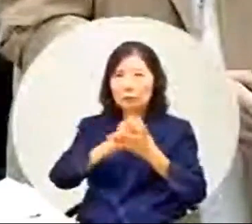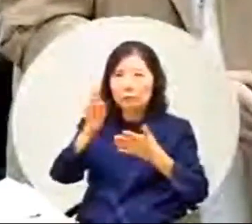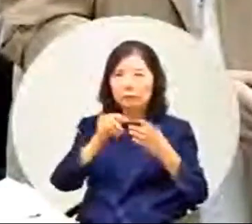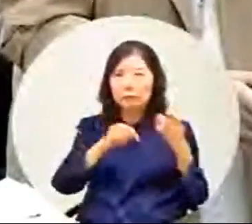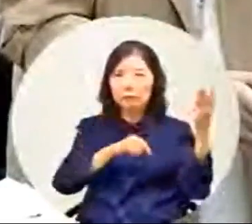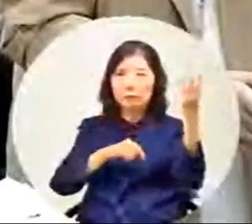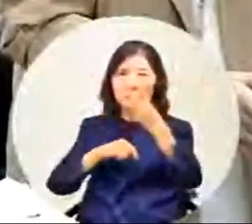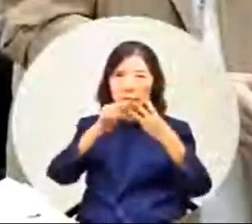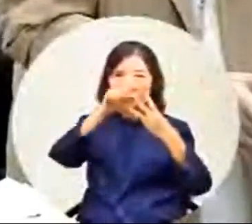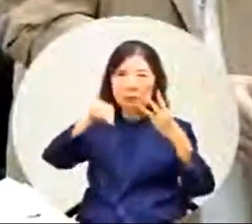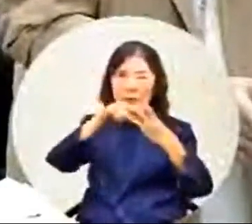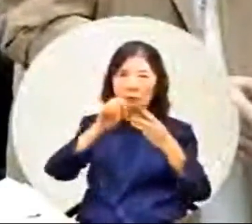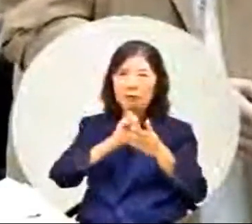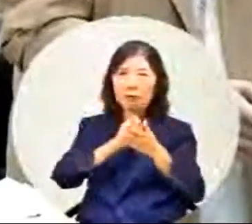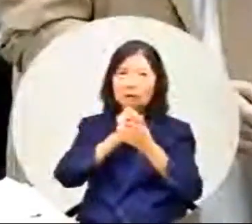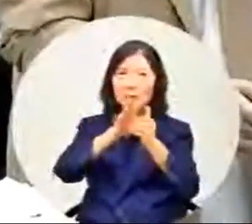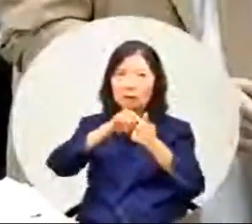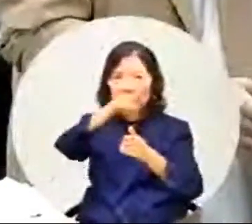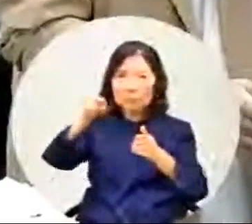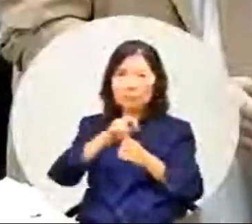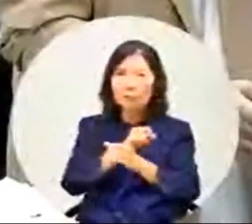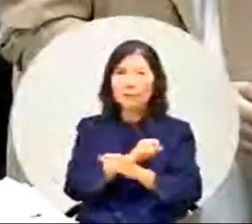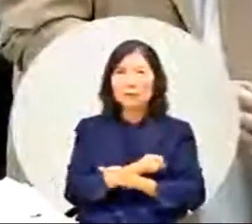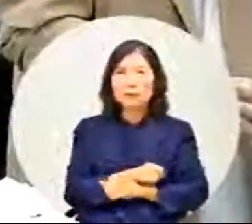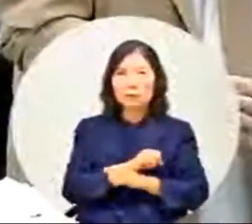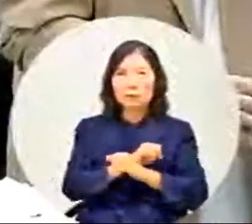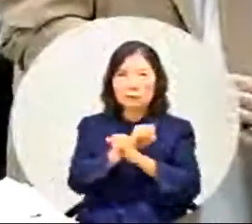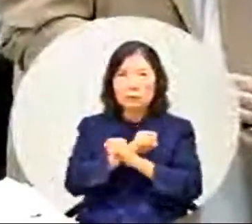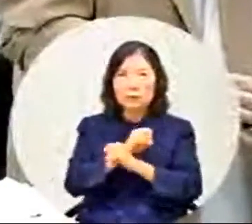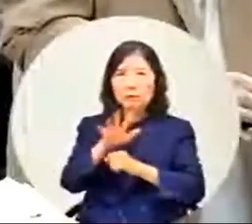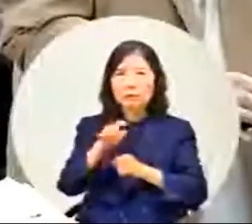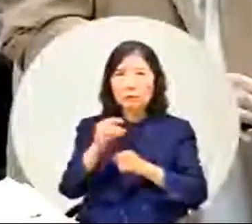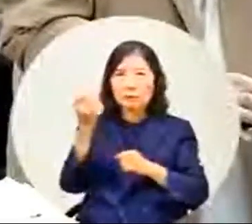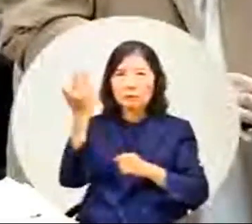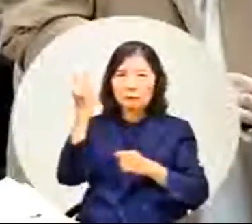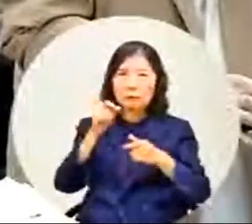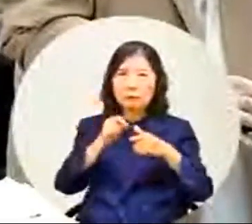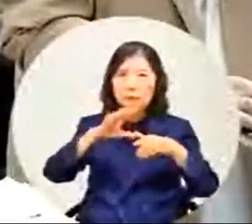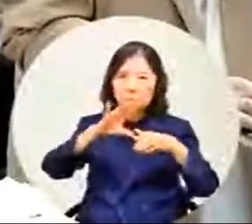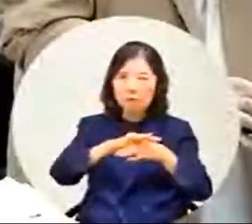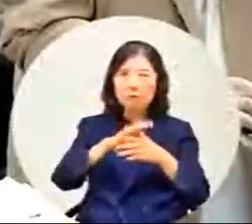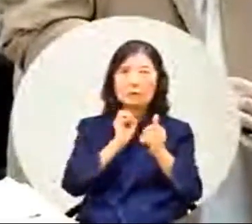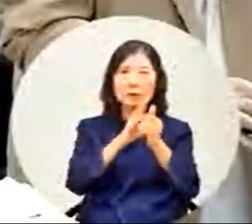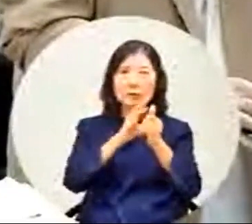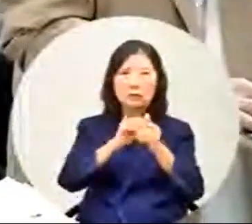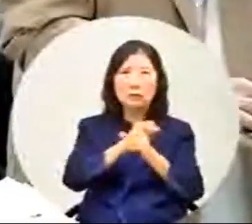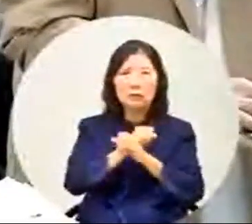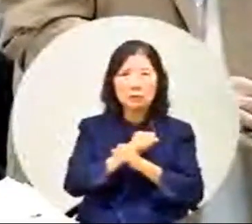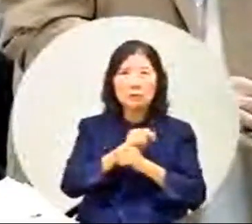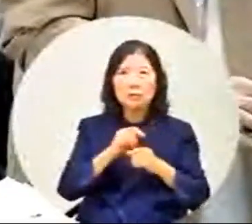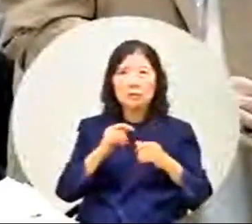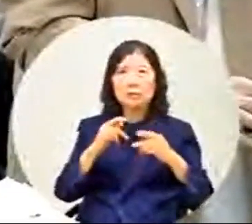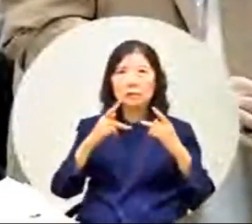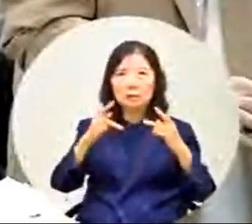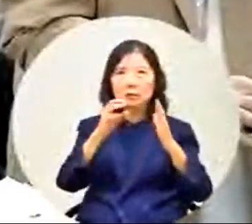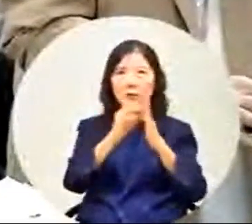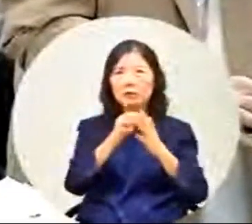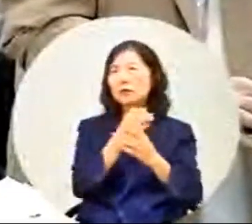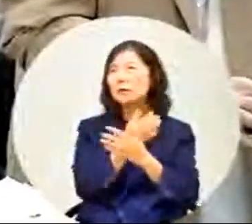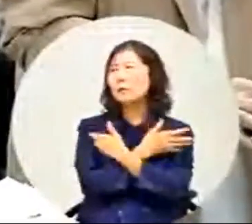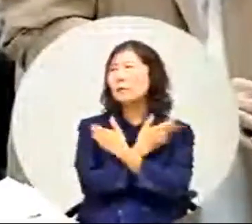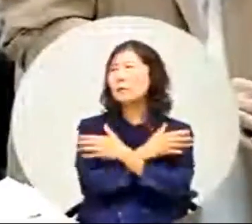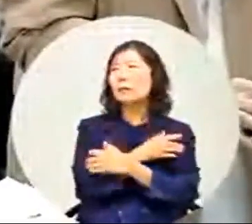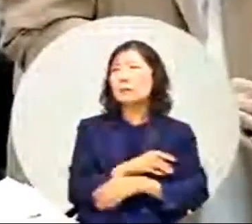处提醒你们的，他们当时的公文就已经提醒你们，结果捷运局不听就是不